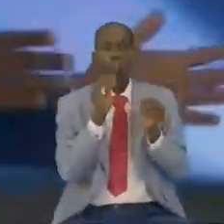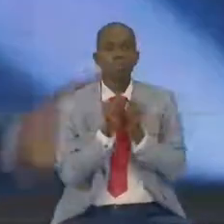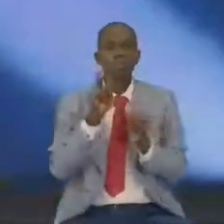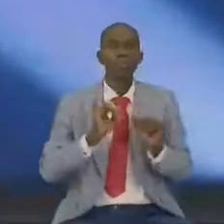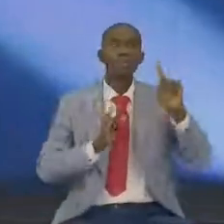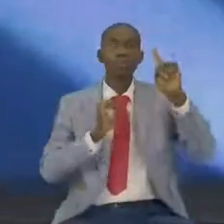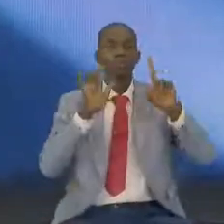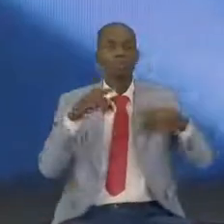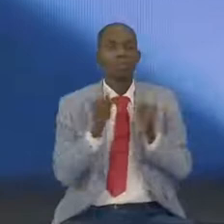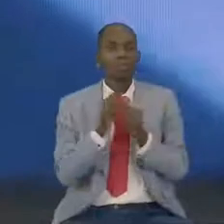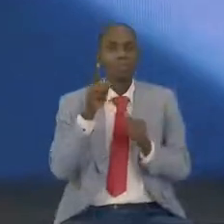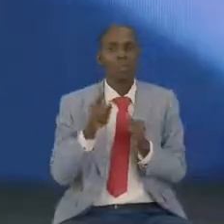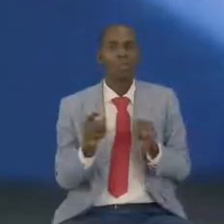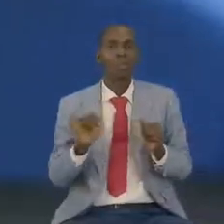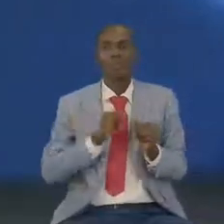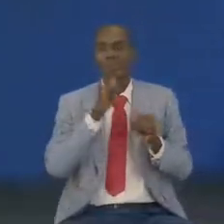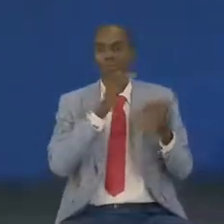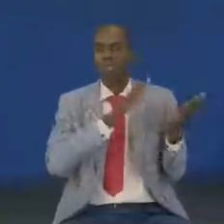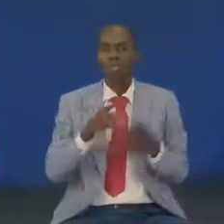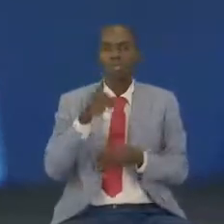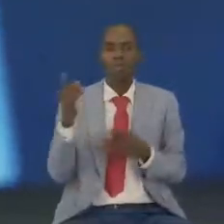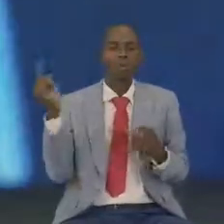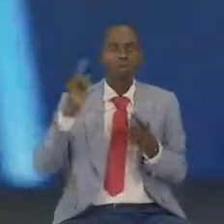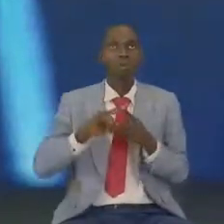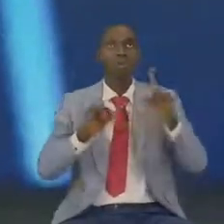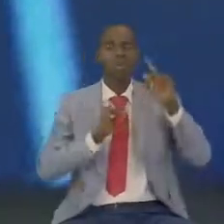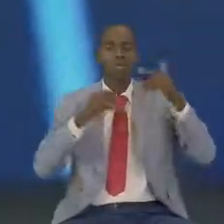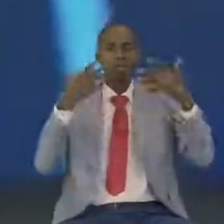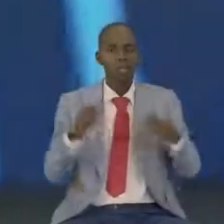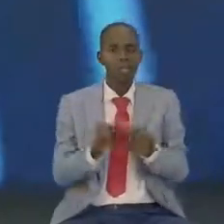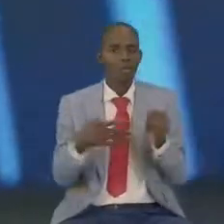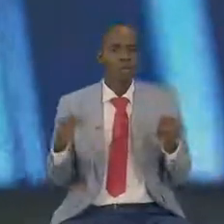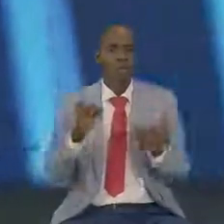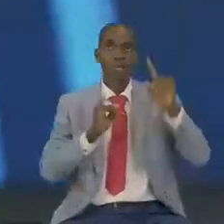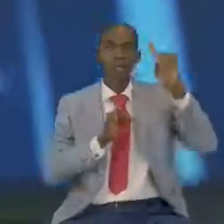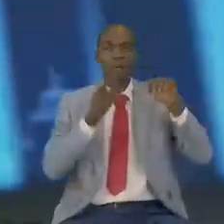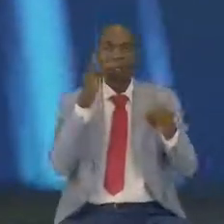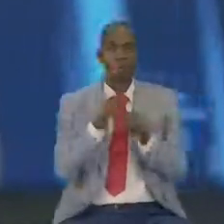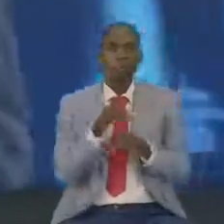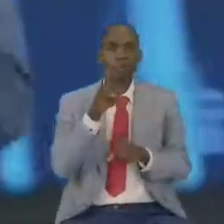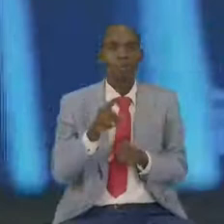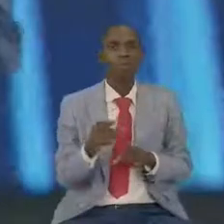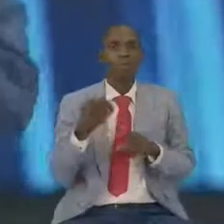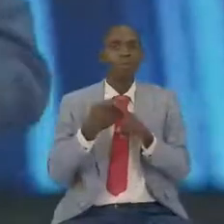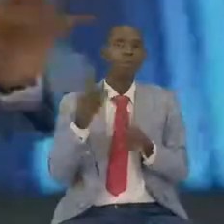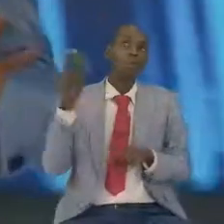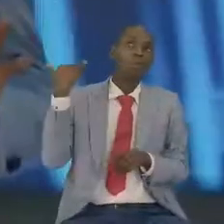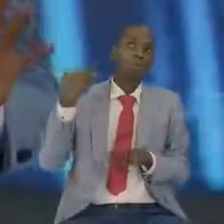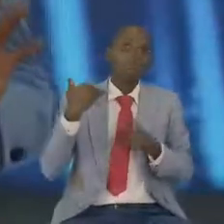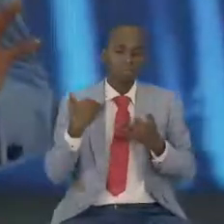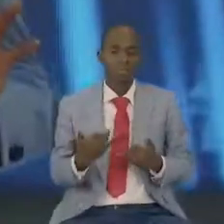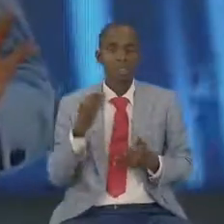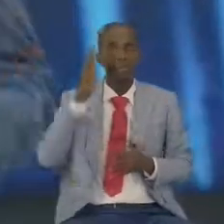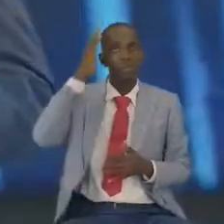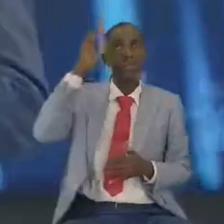toi. Il ne va pas te délaisser jusqu'à ce que j'accomplisse tout ce que j'ai promis. Du passé, du présent, de l'avenir. Il